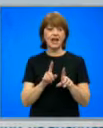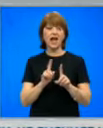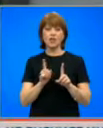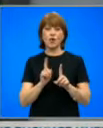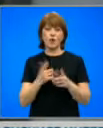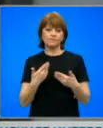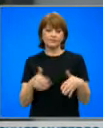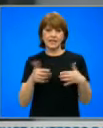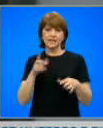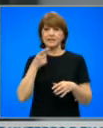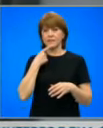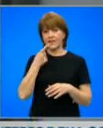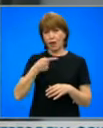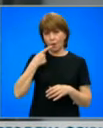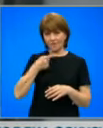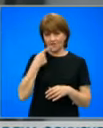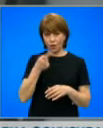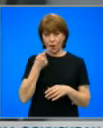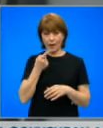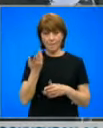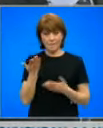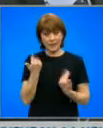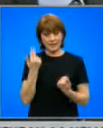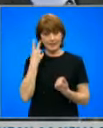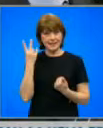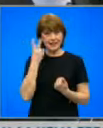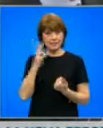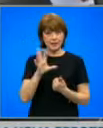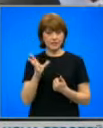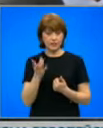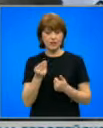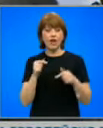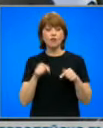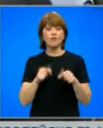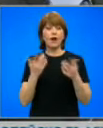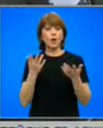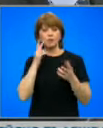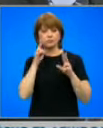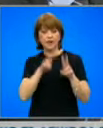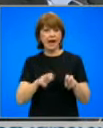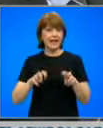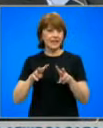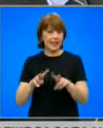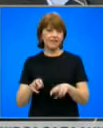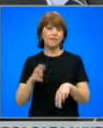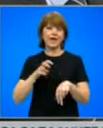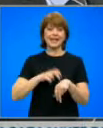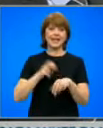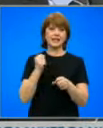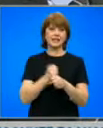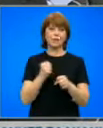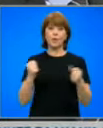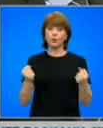преди да разбера по-точно. Това, което разследваме в момента на много места е, и ДАНС работи усилено,